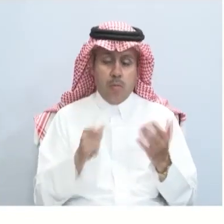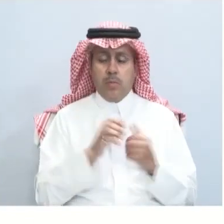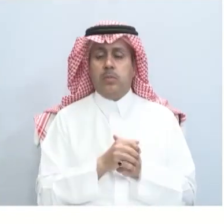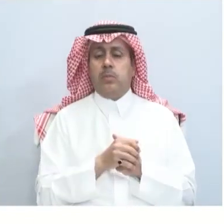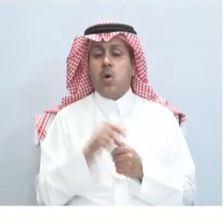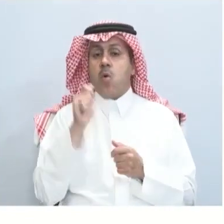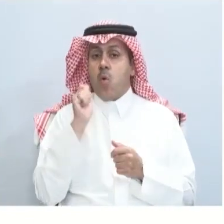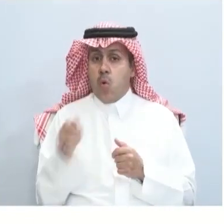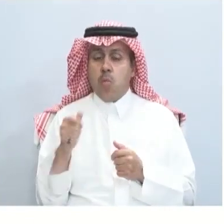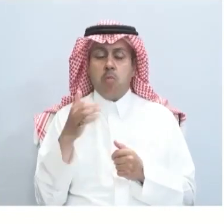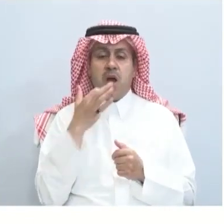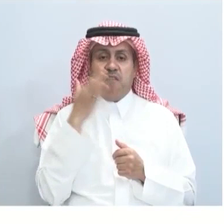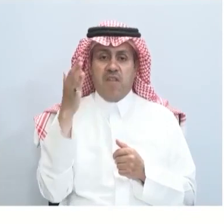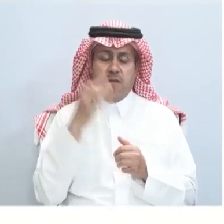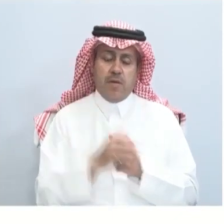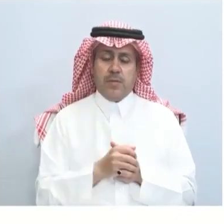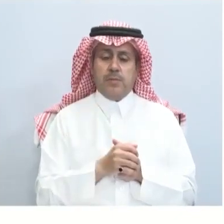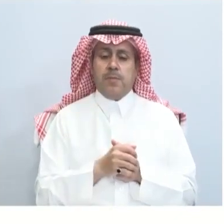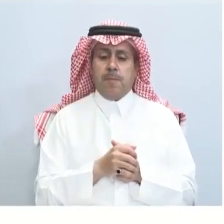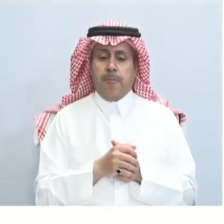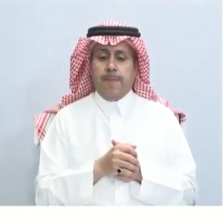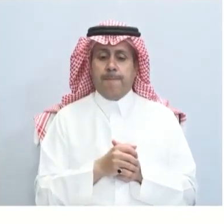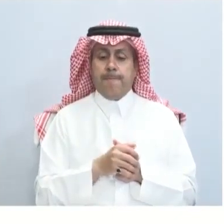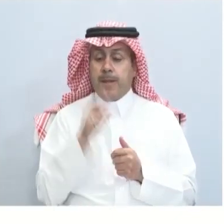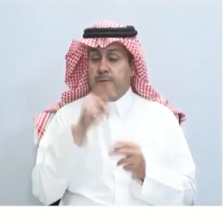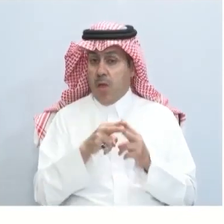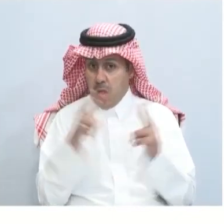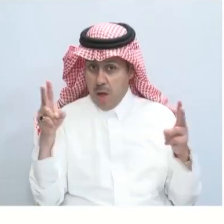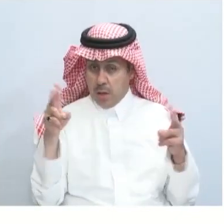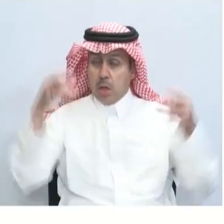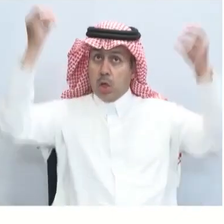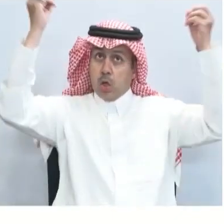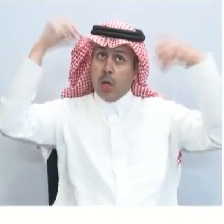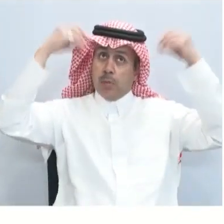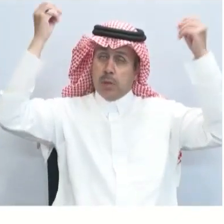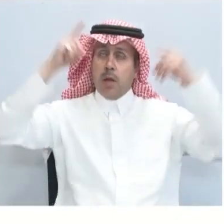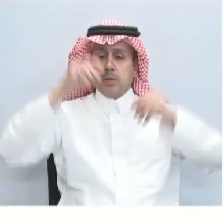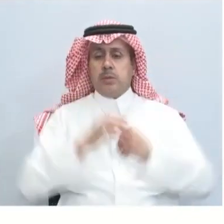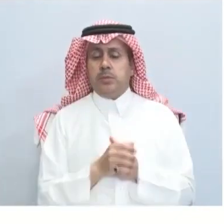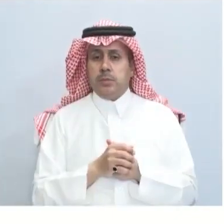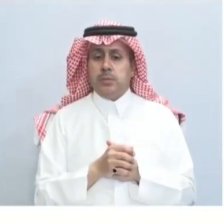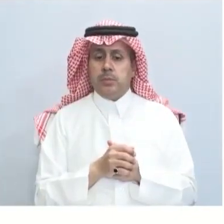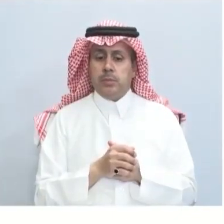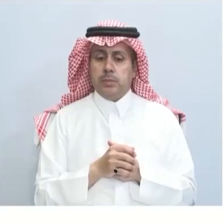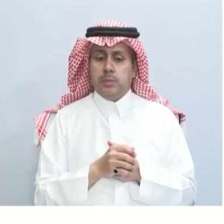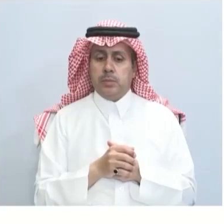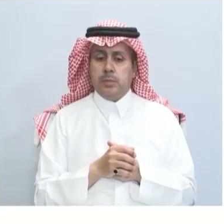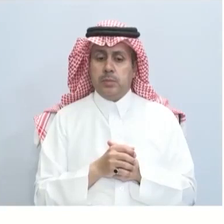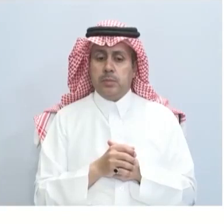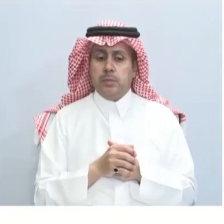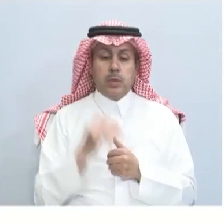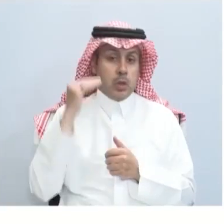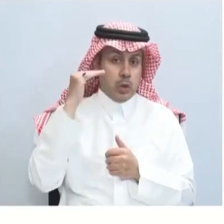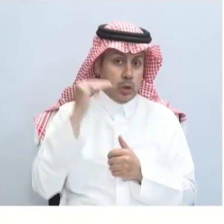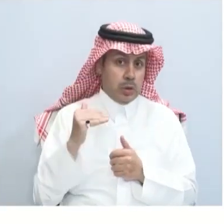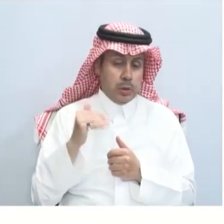بحكم اخف منه فيكون هنالك ماذا اظهار لنعمه الله جل وعلا ومن ذلك مثاله عده